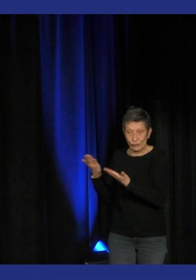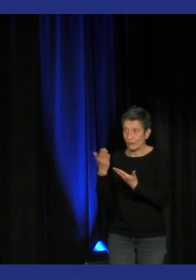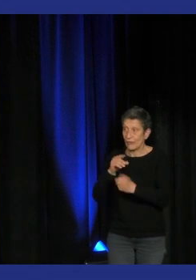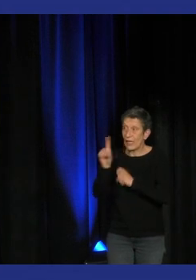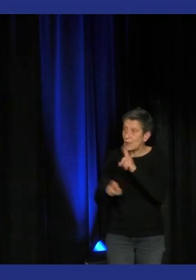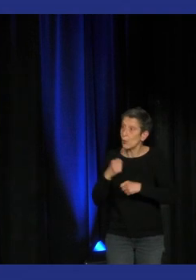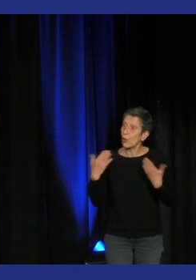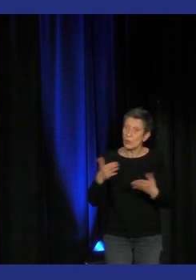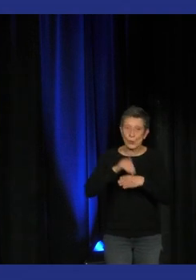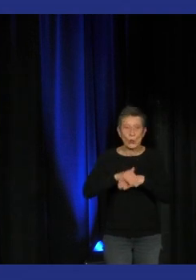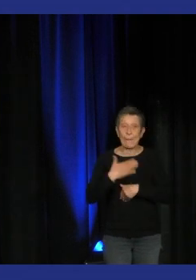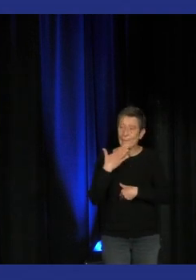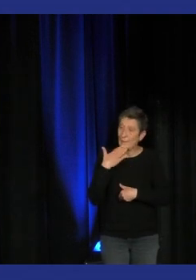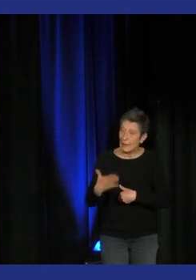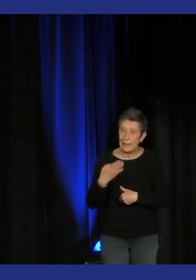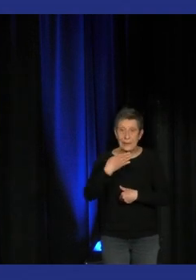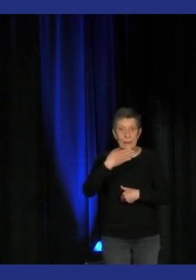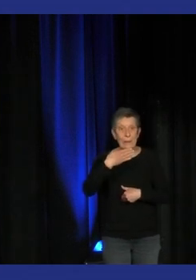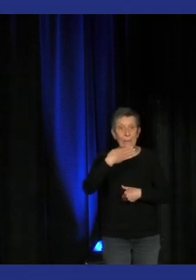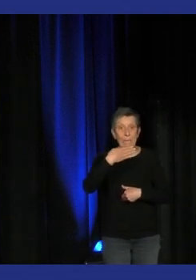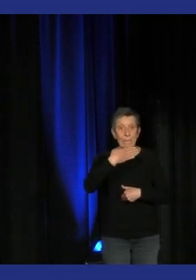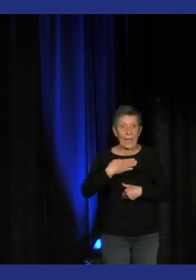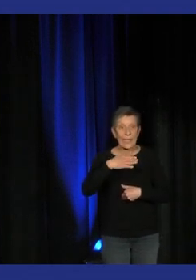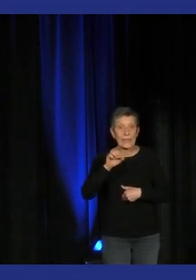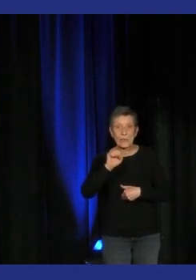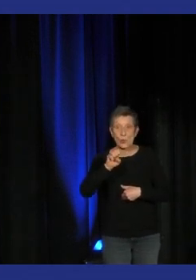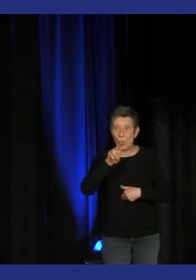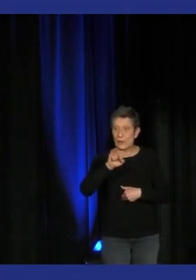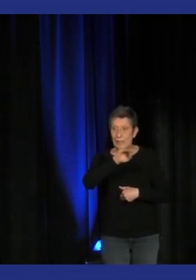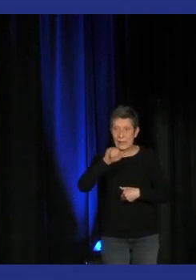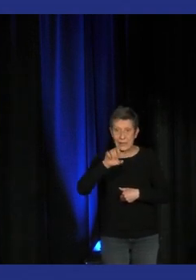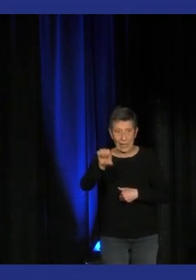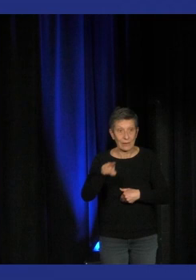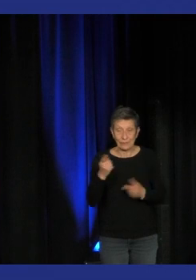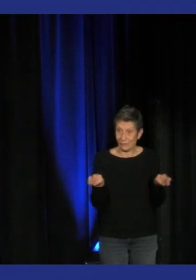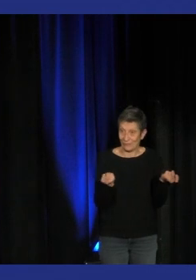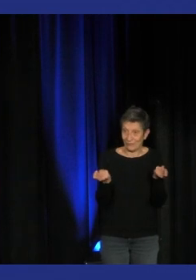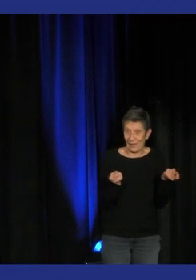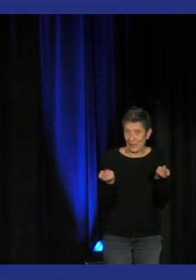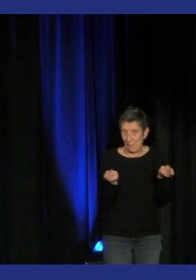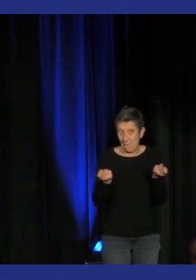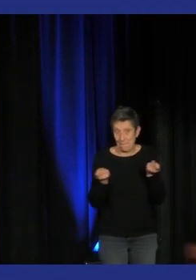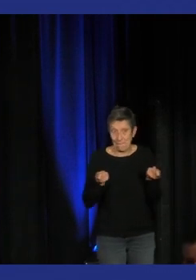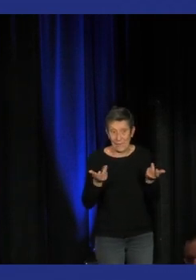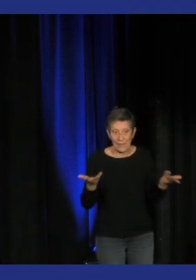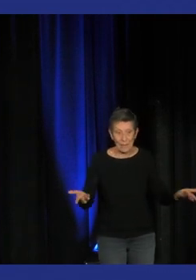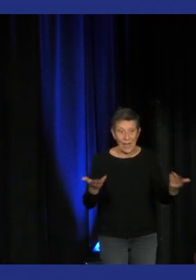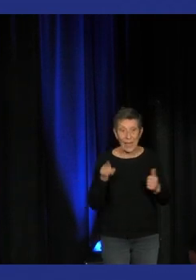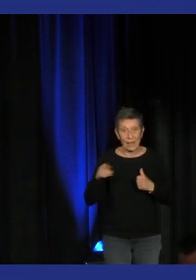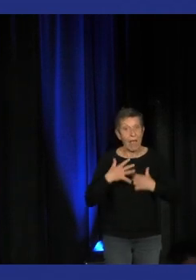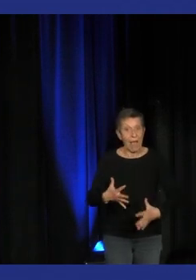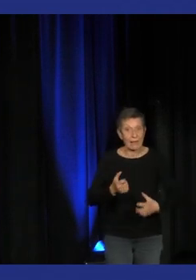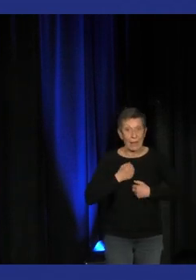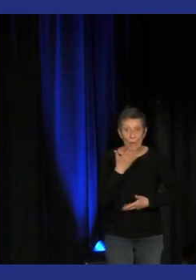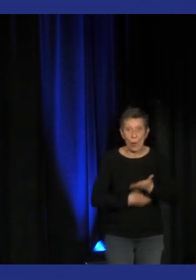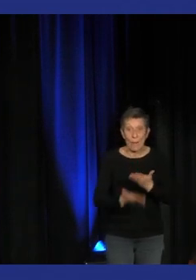à remercier Magali Saucé qui va animer cette rencontre. Elle a accepté de remplacer au pied levé Aurélie Damam